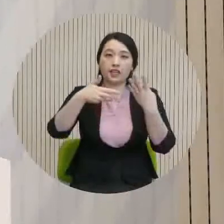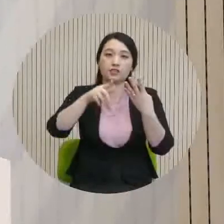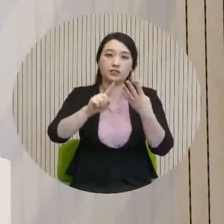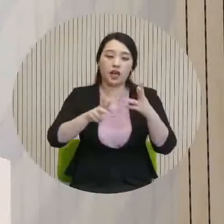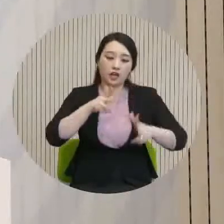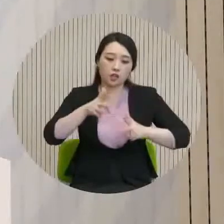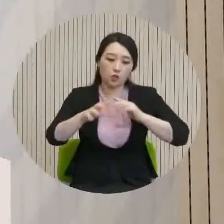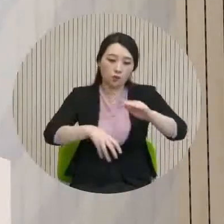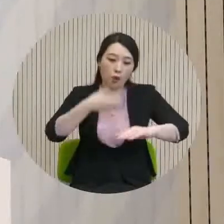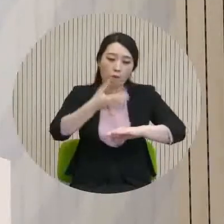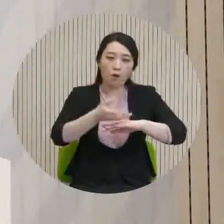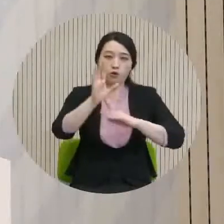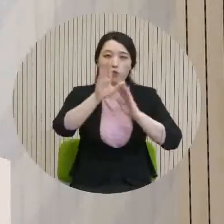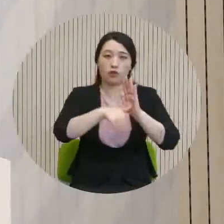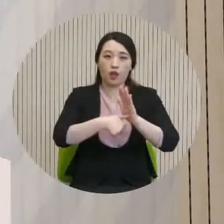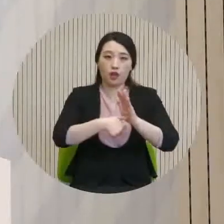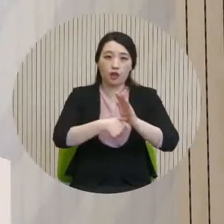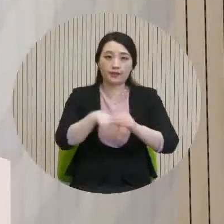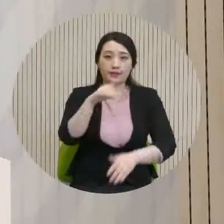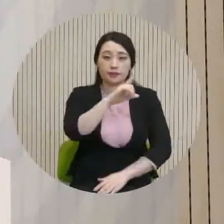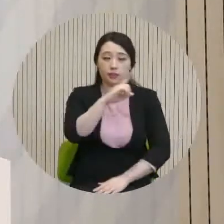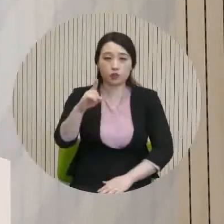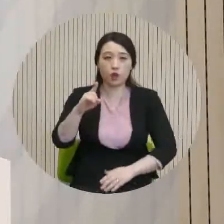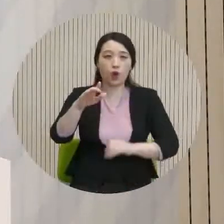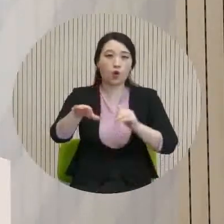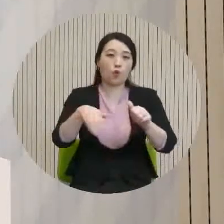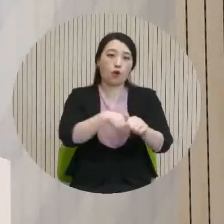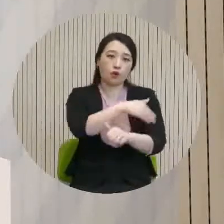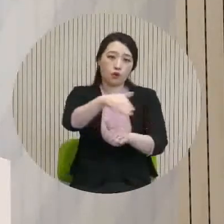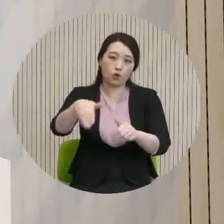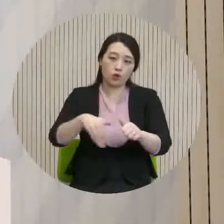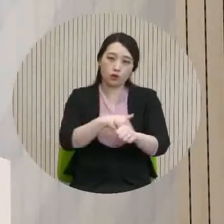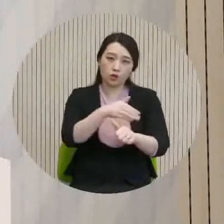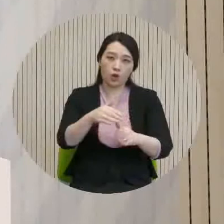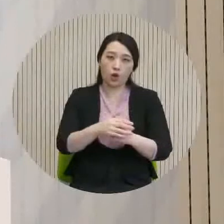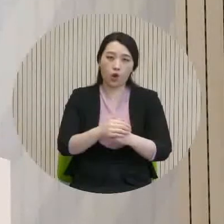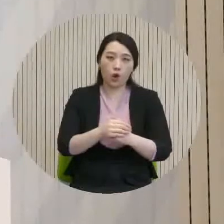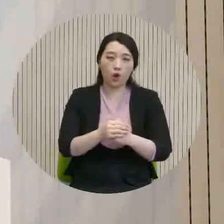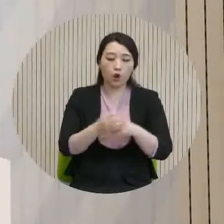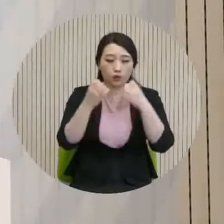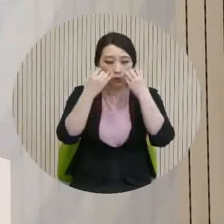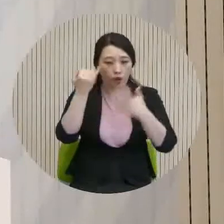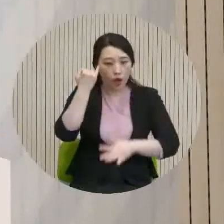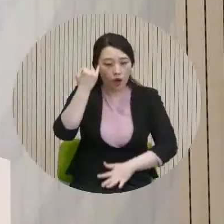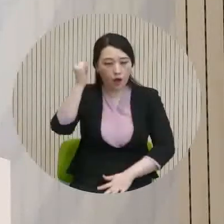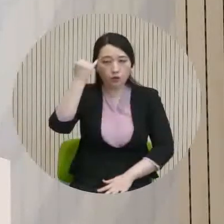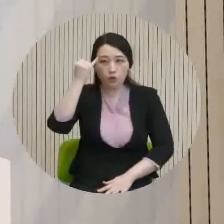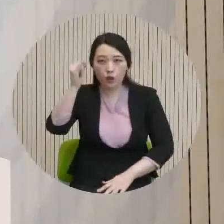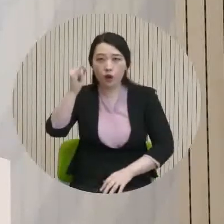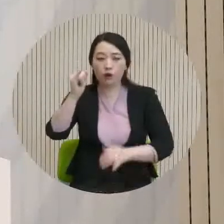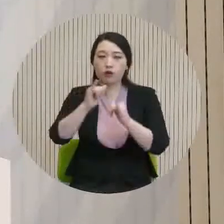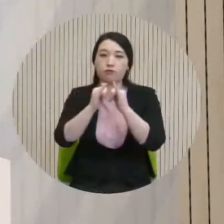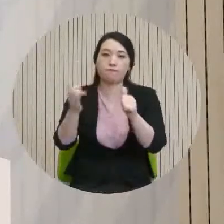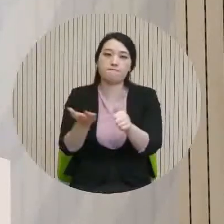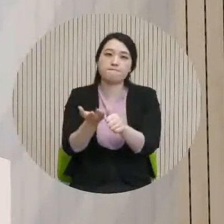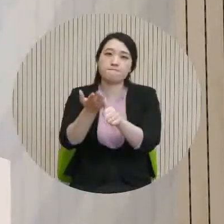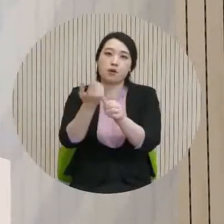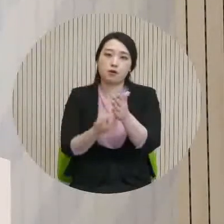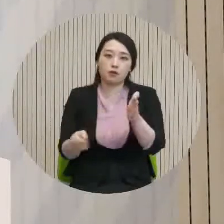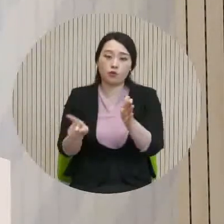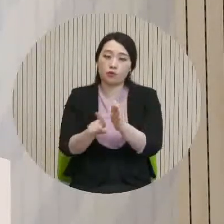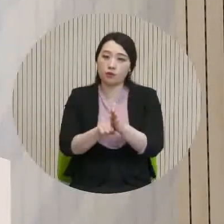시대에 industrial revolution 디지털 and the 시대가 digital 요구하는 era accelerated by 상위 융합형 COVID-19 인재 양성을 위한 requires and needs 해답 creative 중